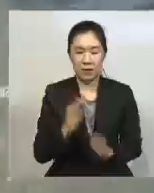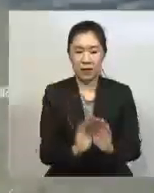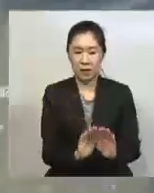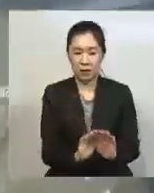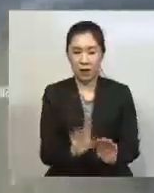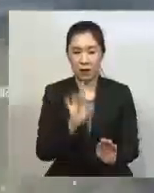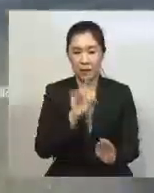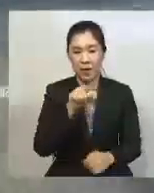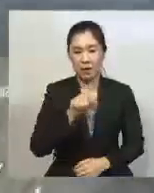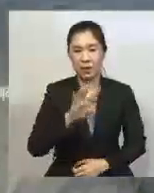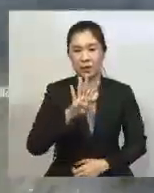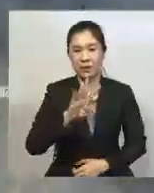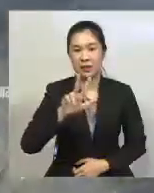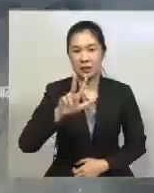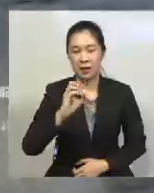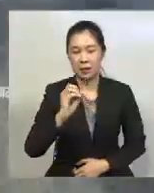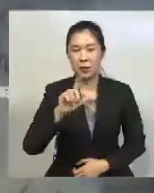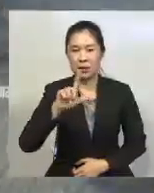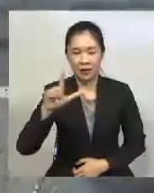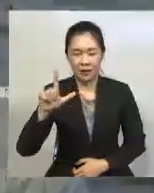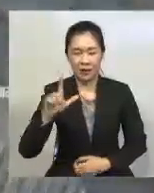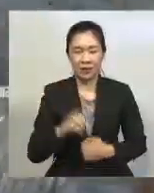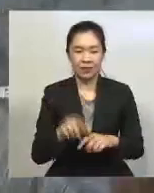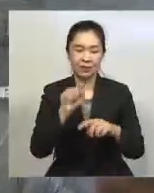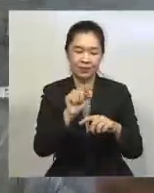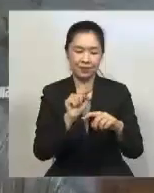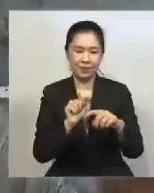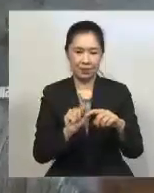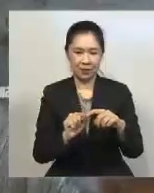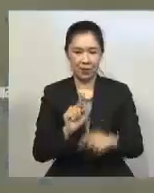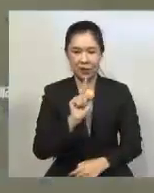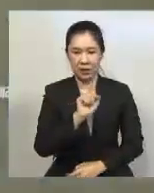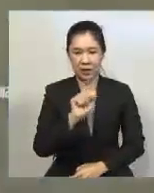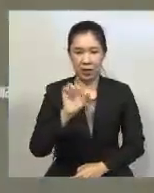น้ำ 8.430 ล้านลูกบาศก์เมตรคิดเป็นร้อยละ